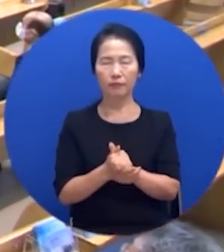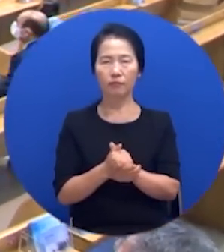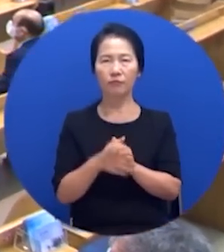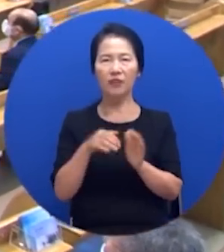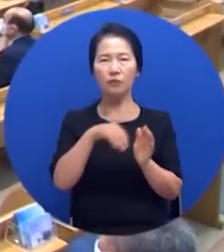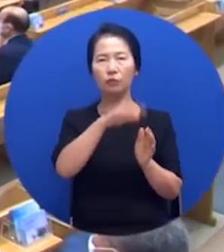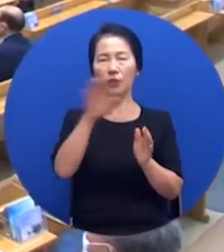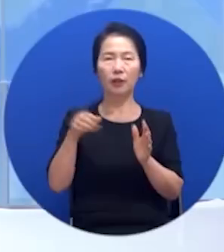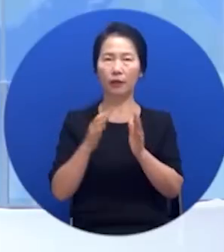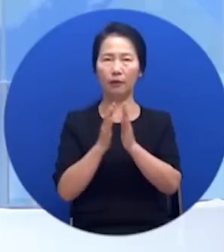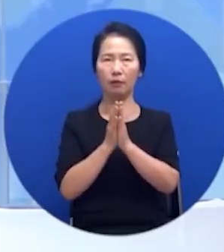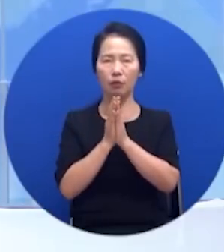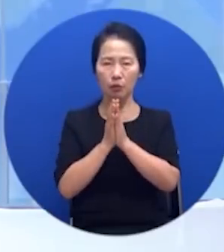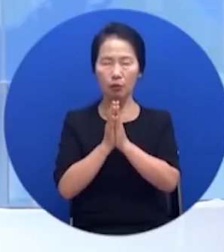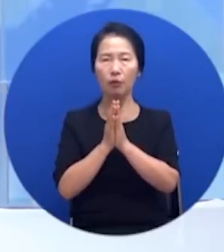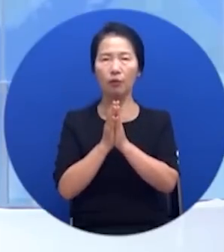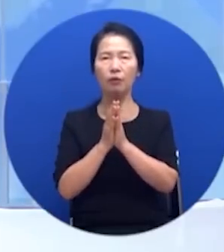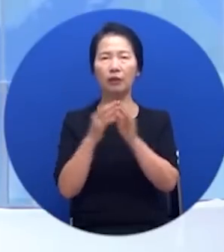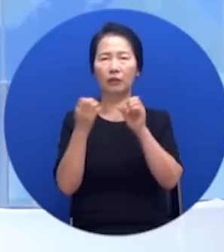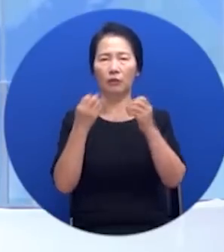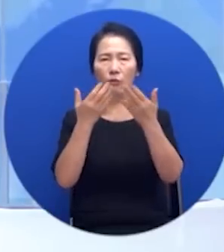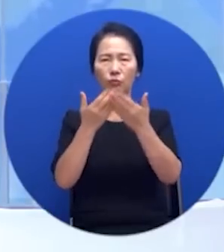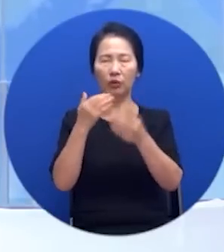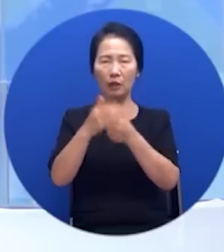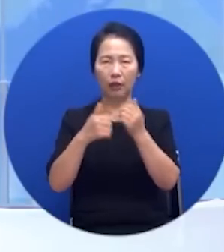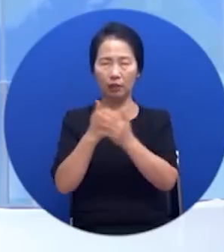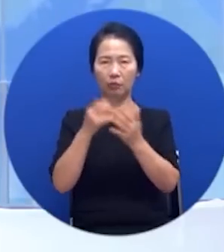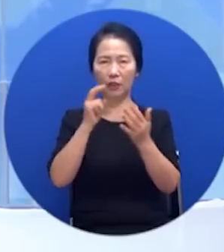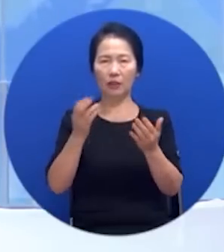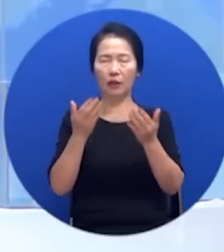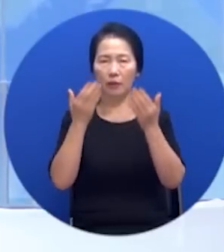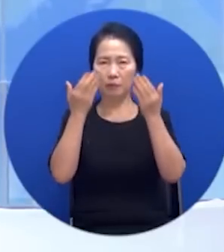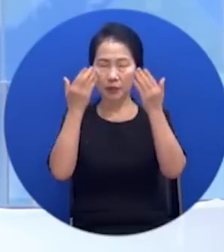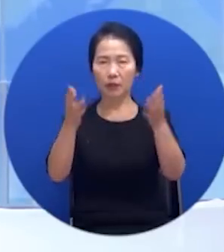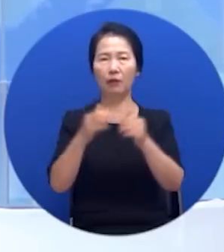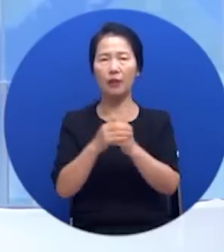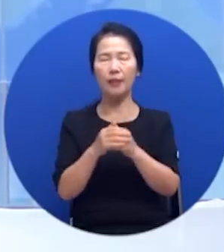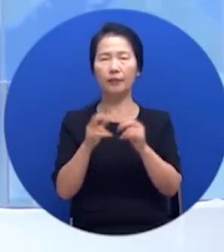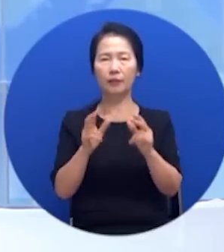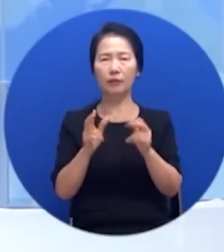우리의 기도를 들어주시는 하나님을 찬양합니다. 이제